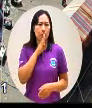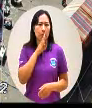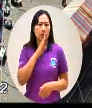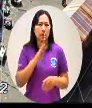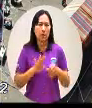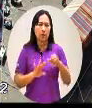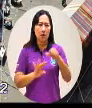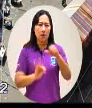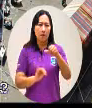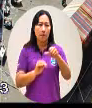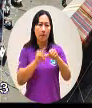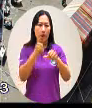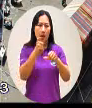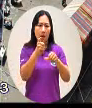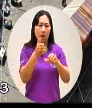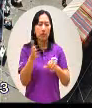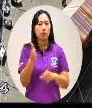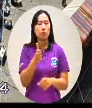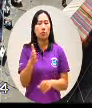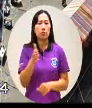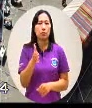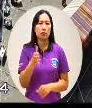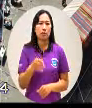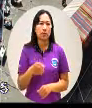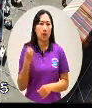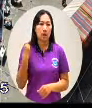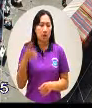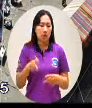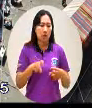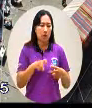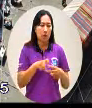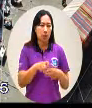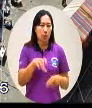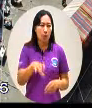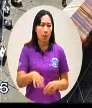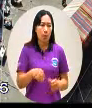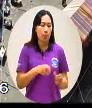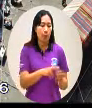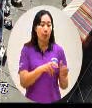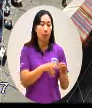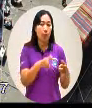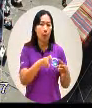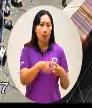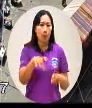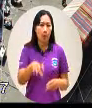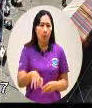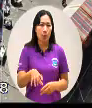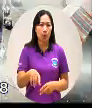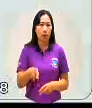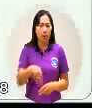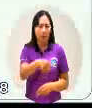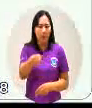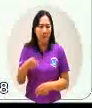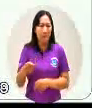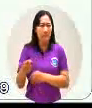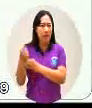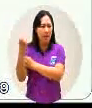啦。这个新工处甲永工处要加油一下这个明年五六月看会当如期完工未